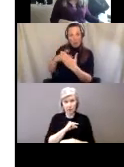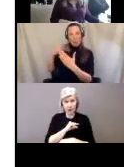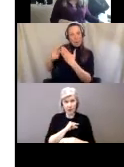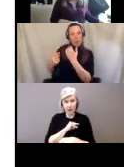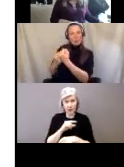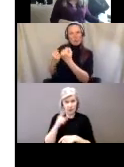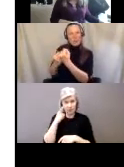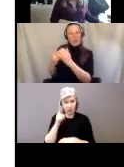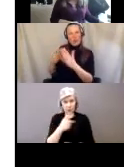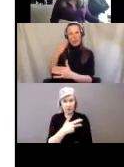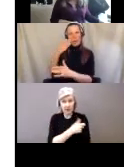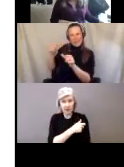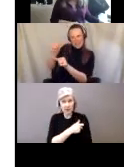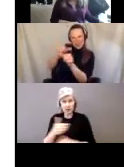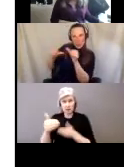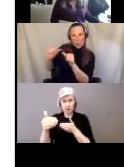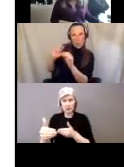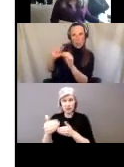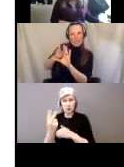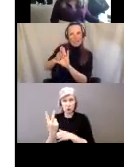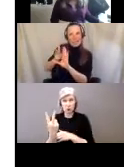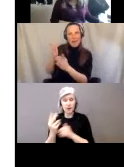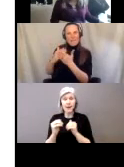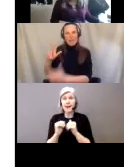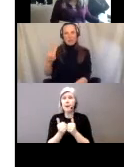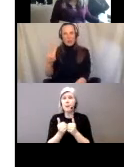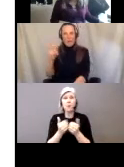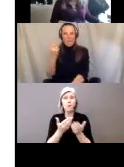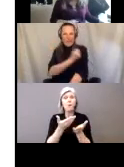Comment pouvons-nous savoir s'ils sont admissibles à la phase 2 et comment devons-nous le prouver?